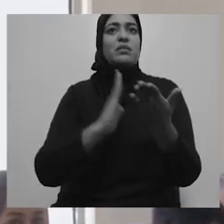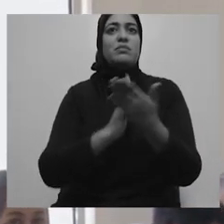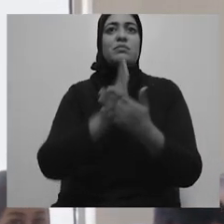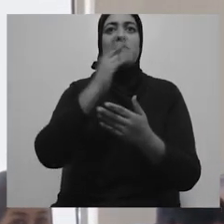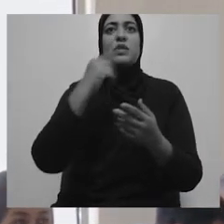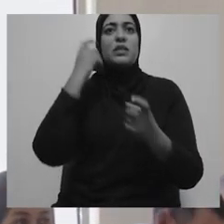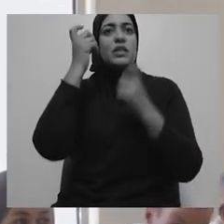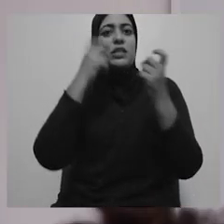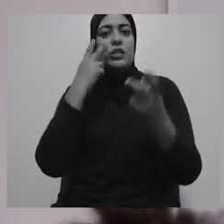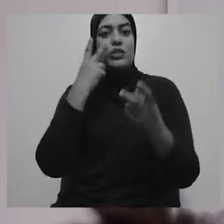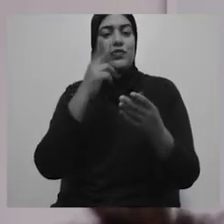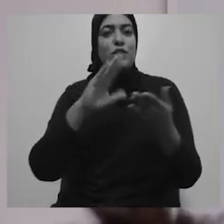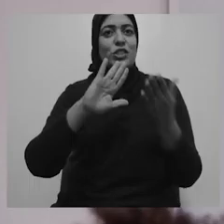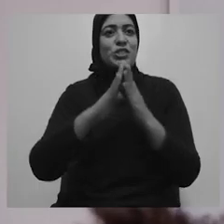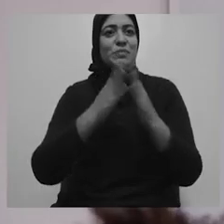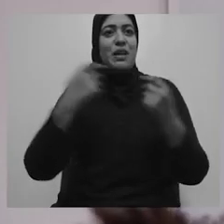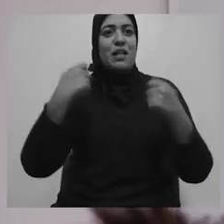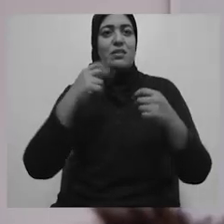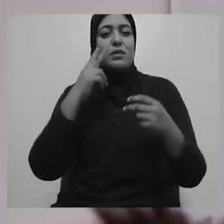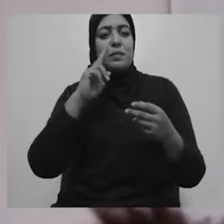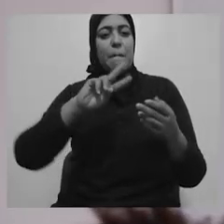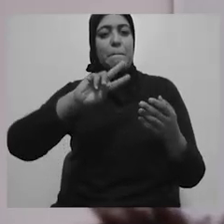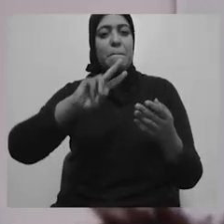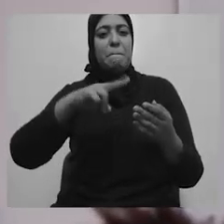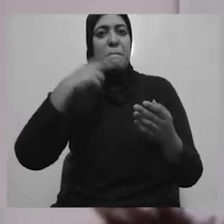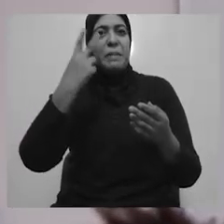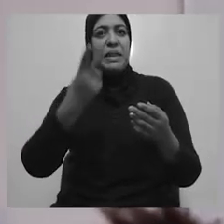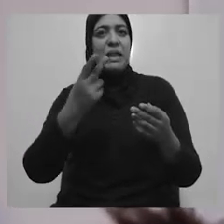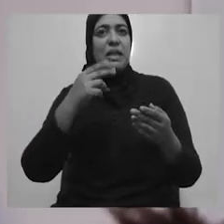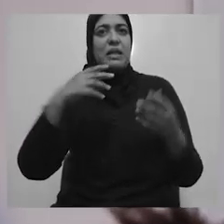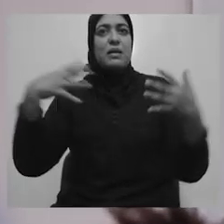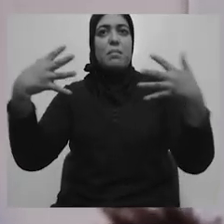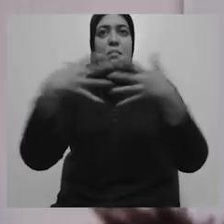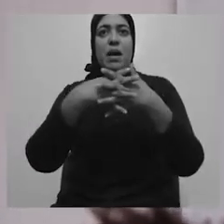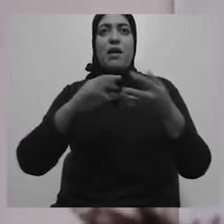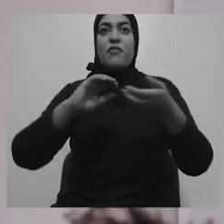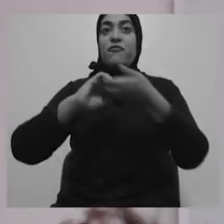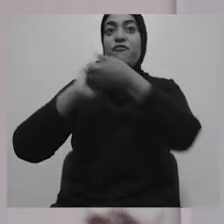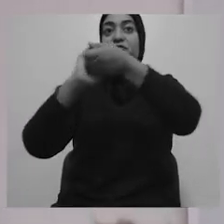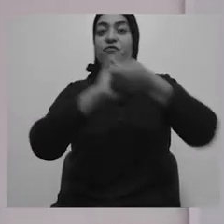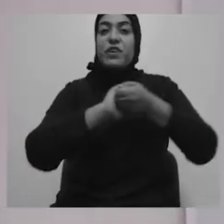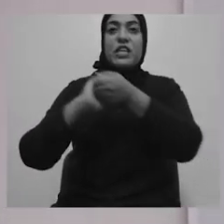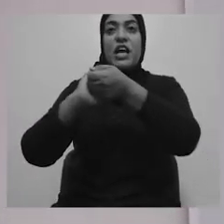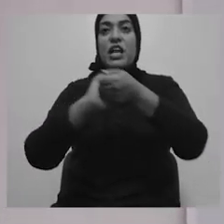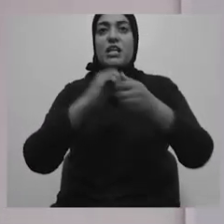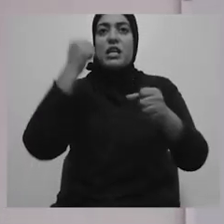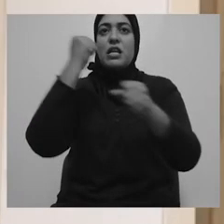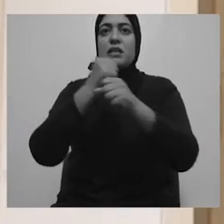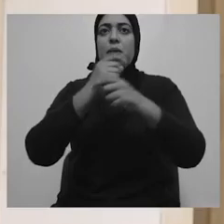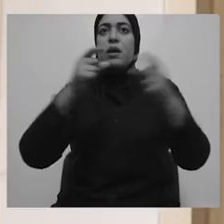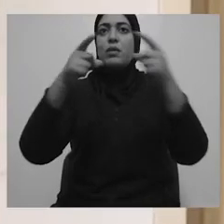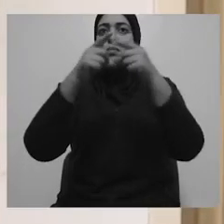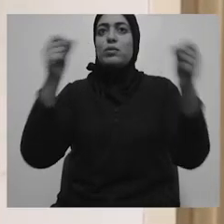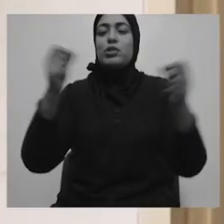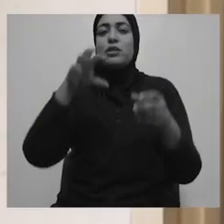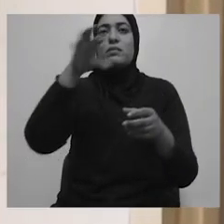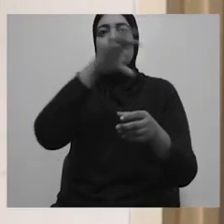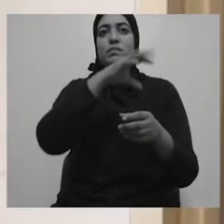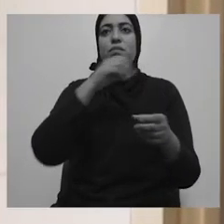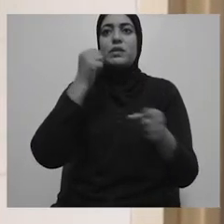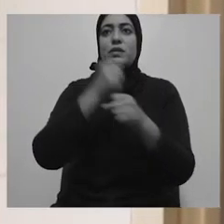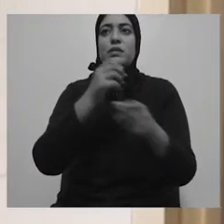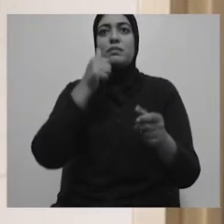des personnes handicapées la 2e étape c'était justement de sensibiliser les preneurs de décision au niveau local à ce que c'est que